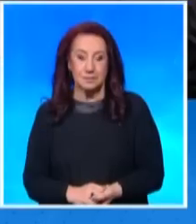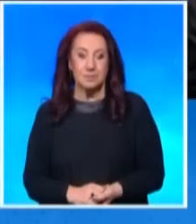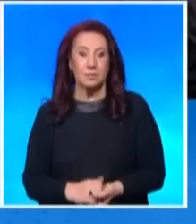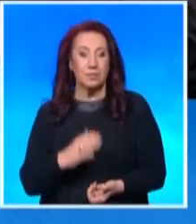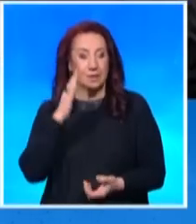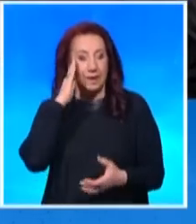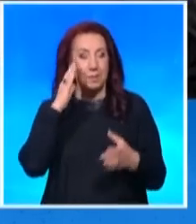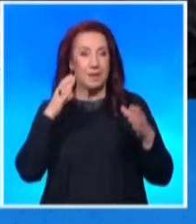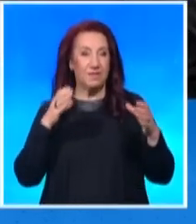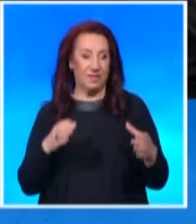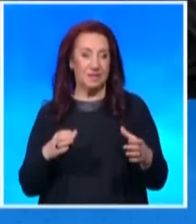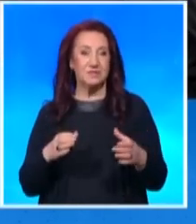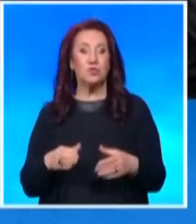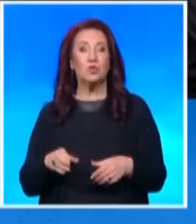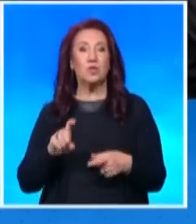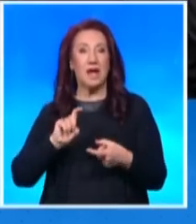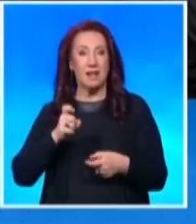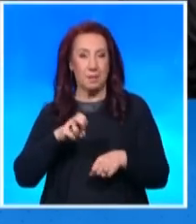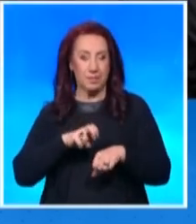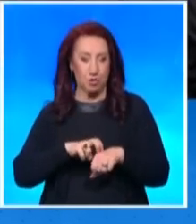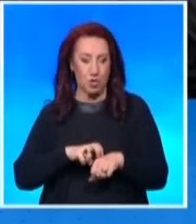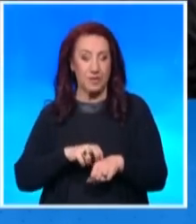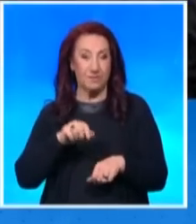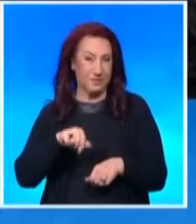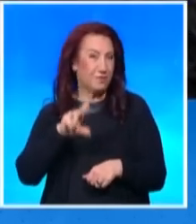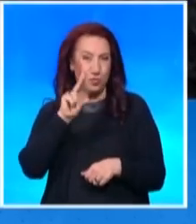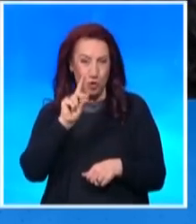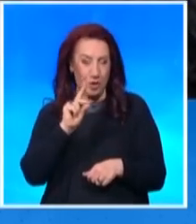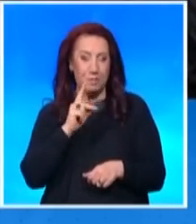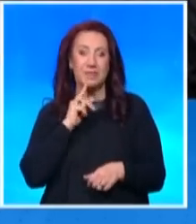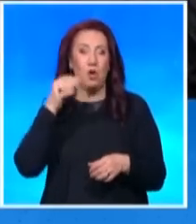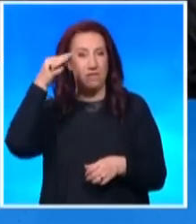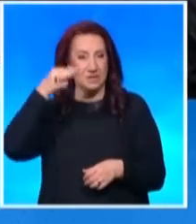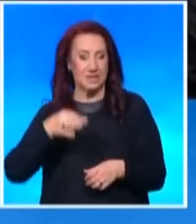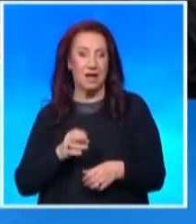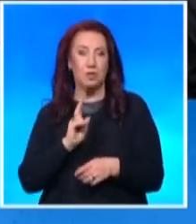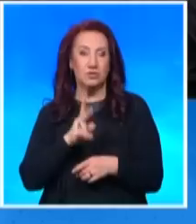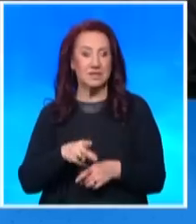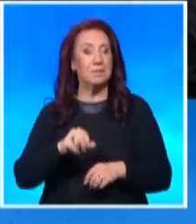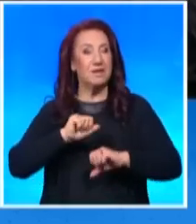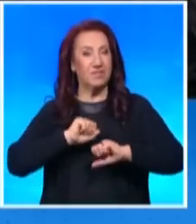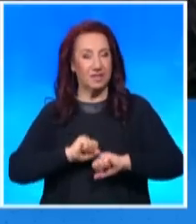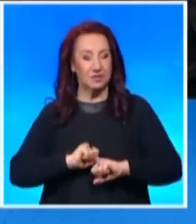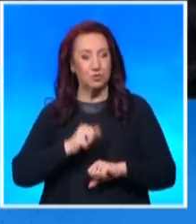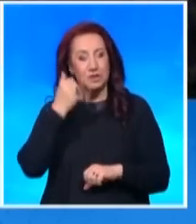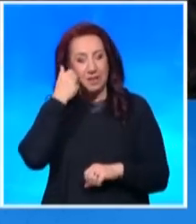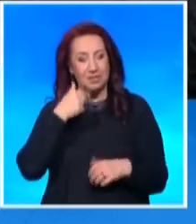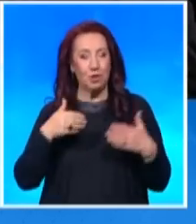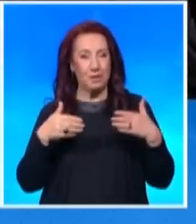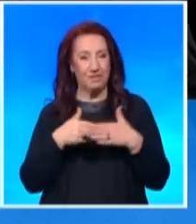Кабинетът Донев 2 официално встъпи в длъжност. Добър вечер, започва специалната емисия новини на BTV. Аз съм Виктория Петрова.